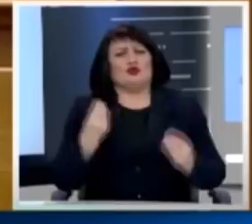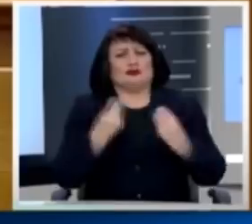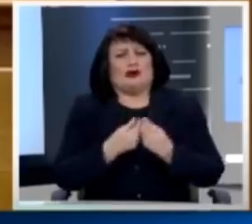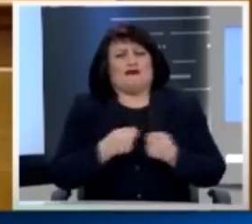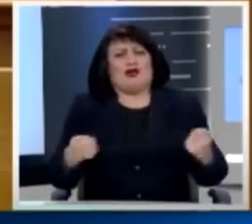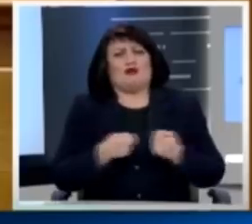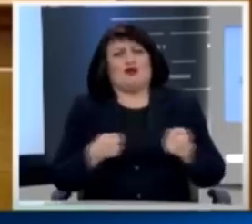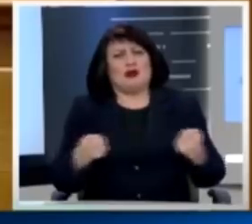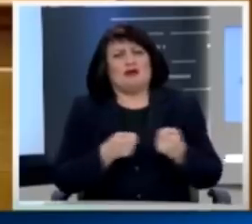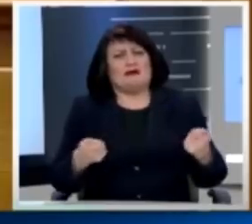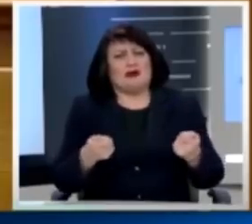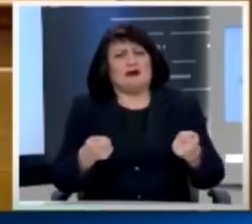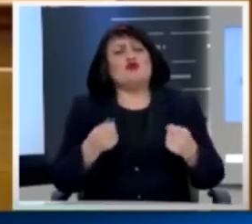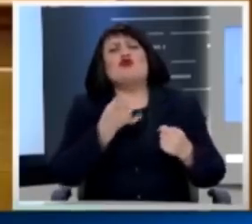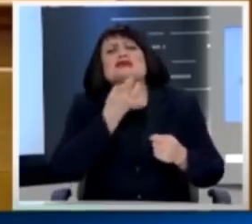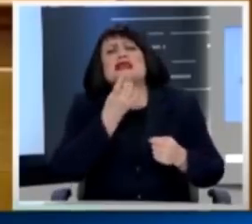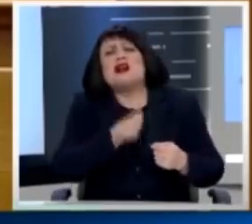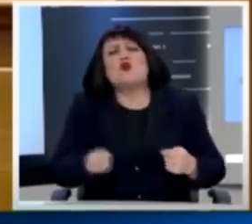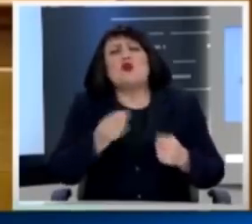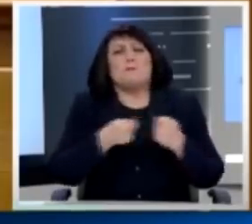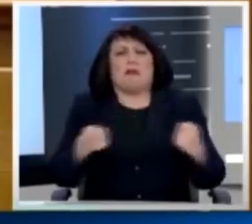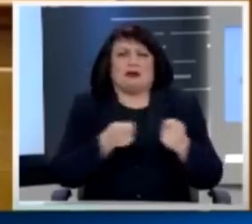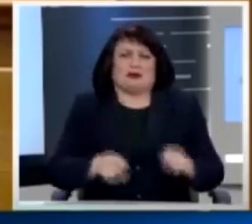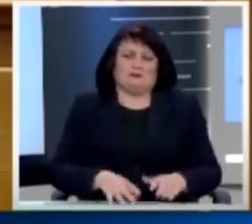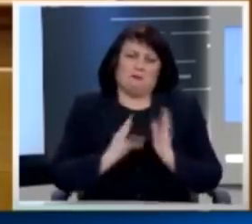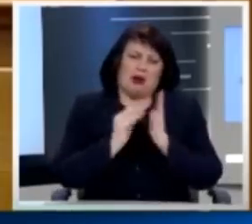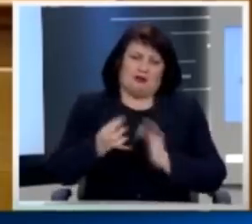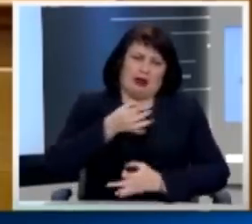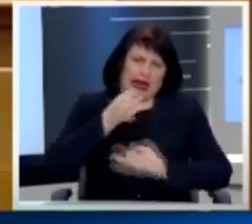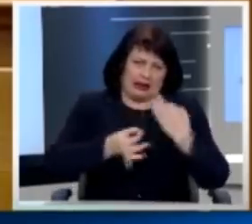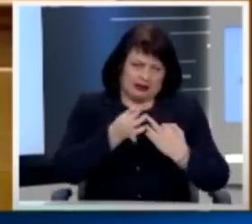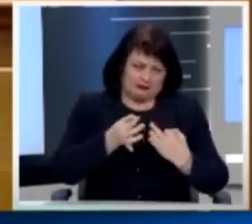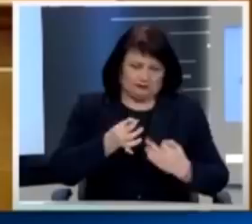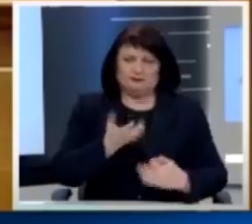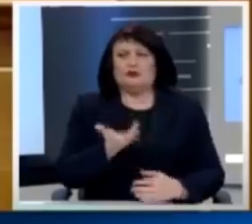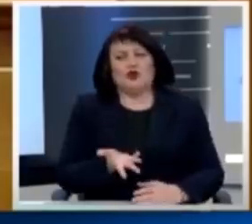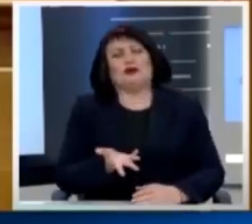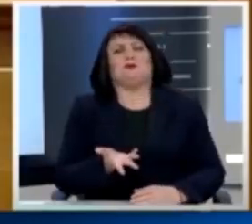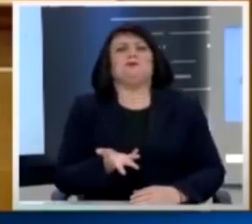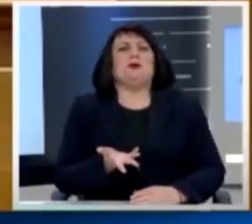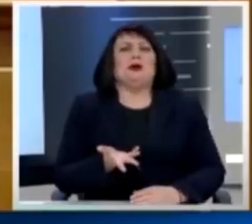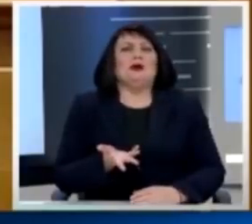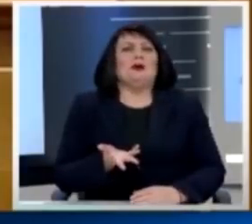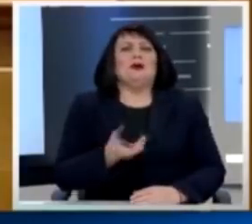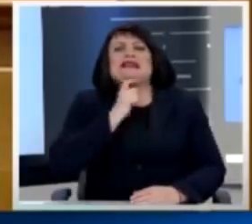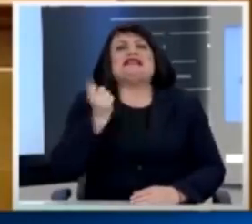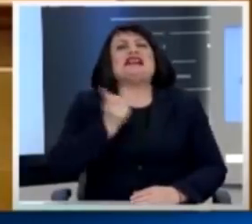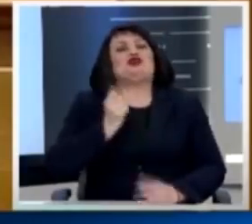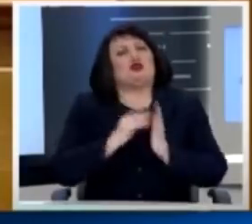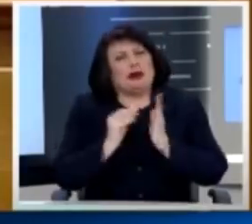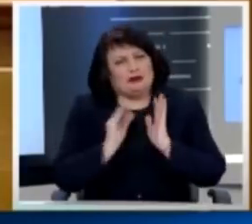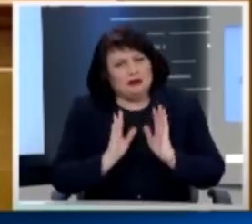εφαρμοστούν ακόμα και πιο επώδυνα μέτρα. Λέτε για παράδειγμα ότι οι